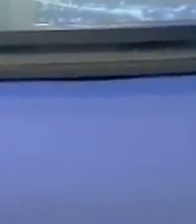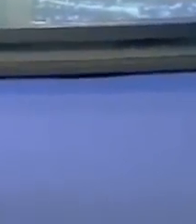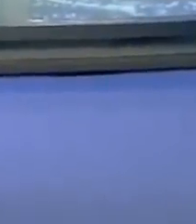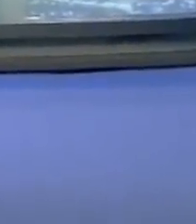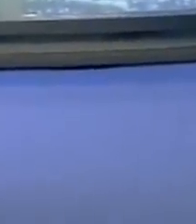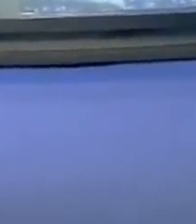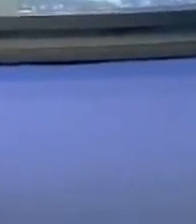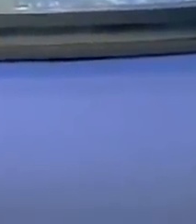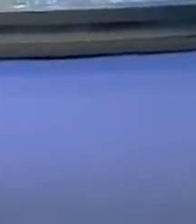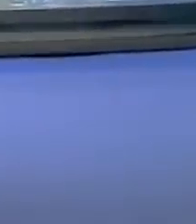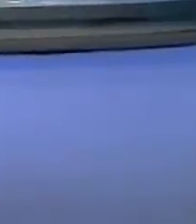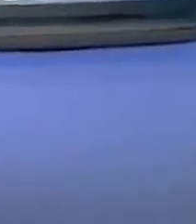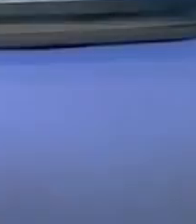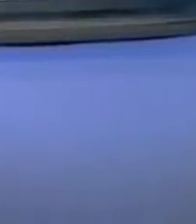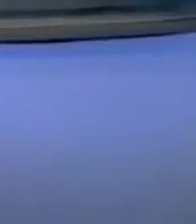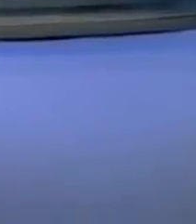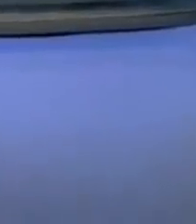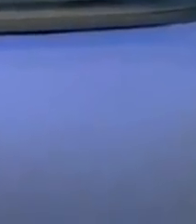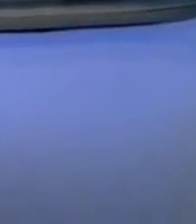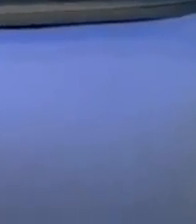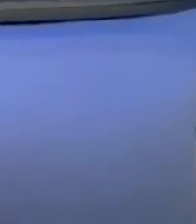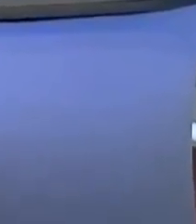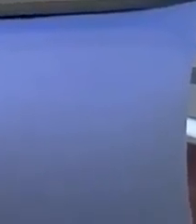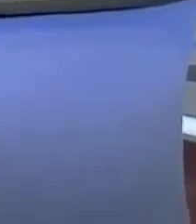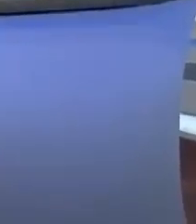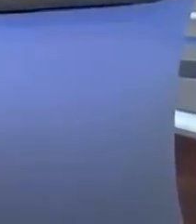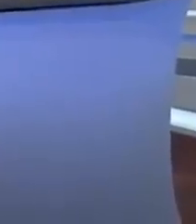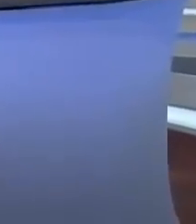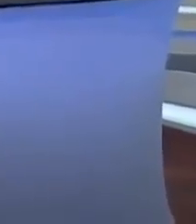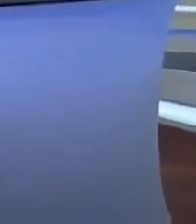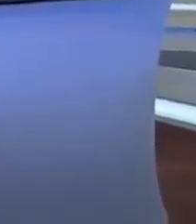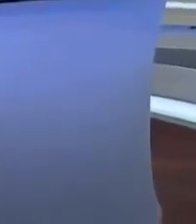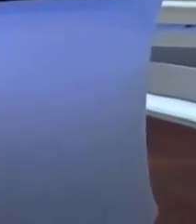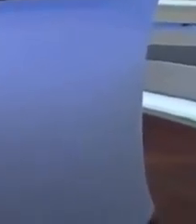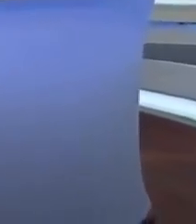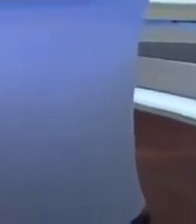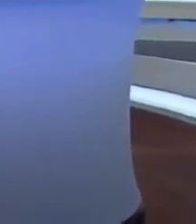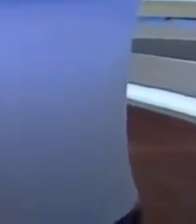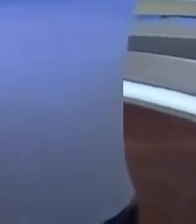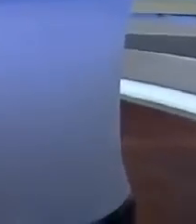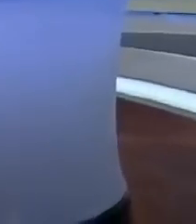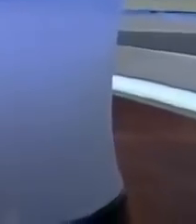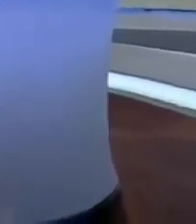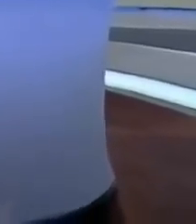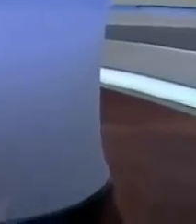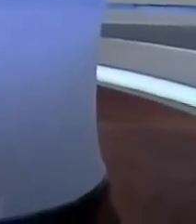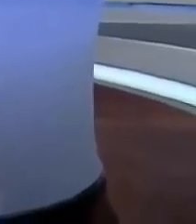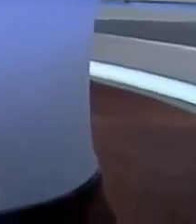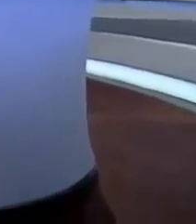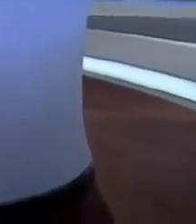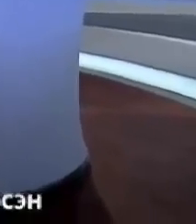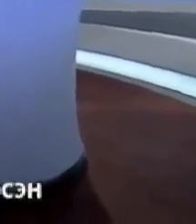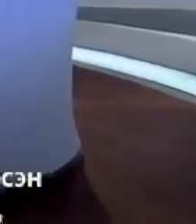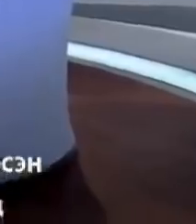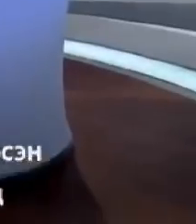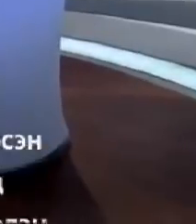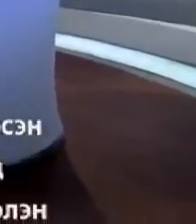байна. Эрхэм үзэгчдээ бид та бүхэнд цаг үрд мэдээллийн хөтөлбөрийн даваа гарагийн дугаараа хүргэлээ. Та бүхний шинэ 7 өдрийн ажил үйлсэд амжилт хүсье.